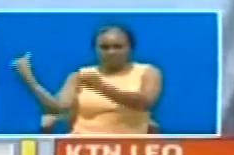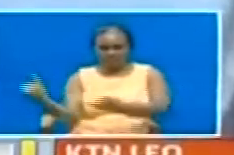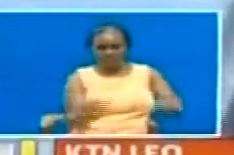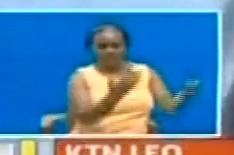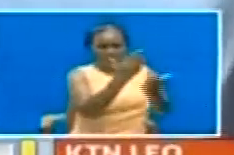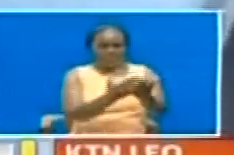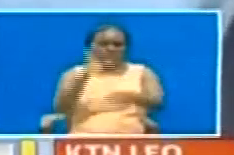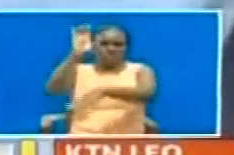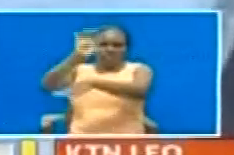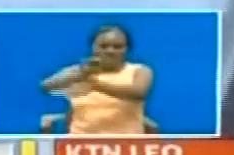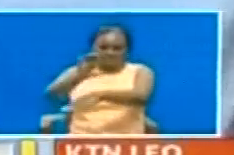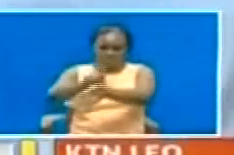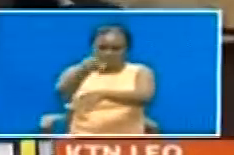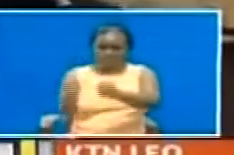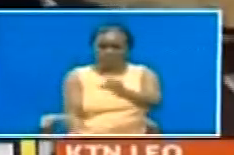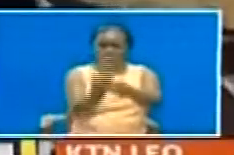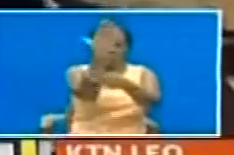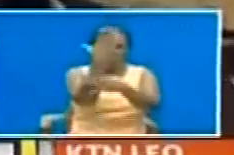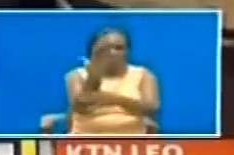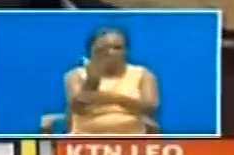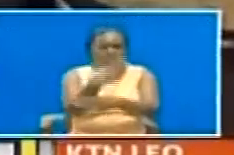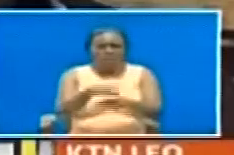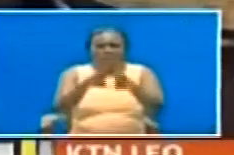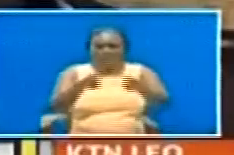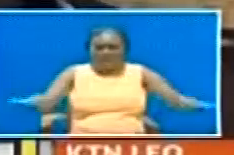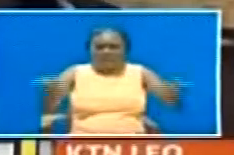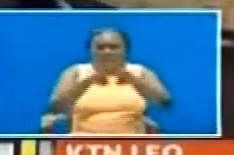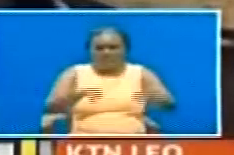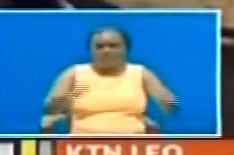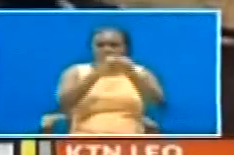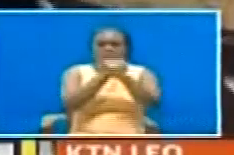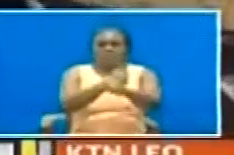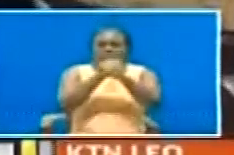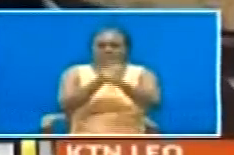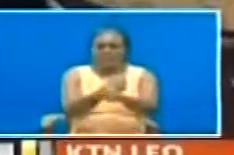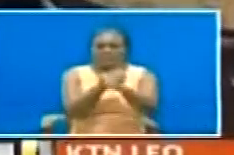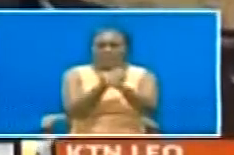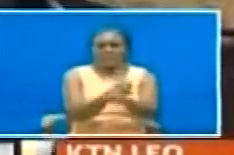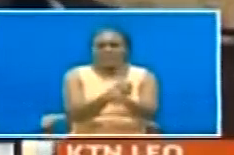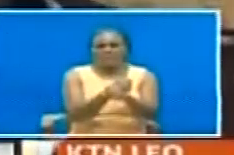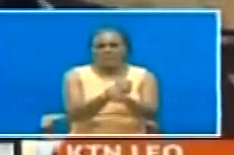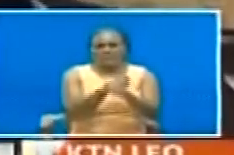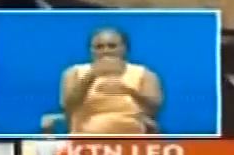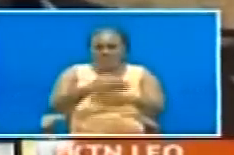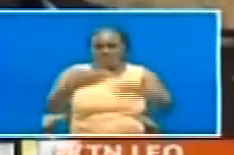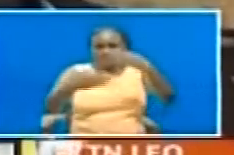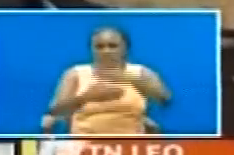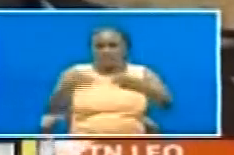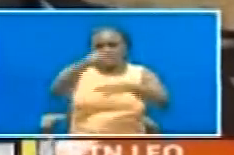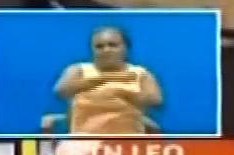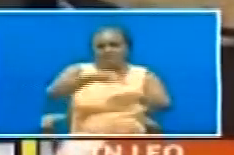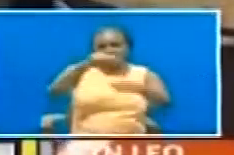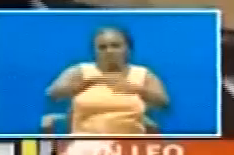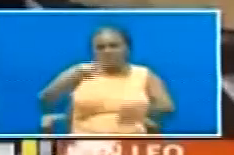baadhi ya makanisa aliyoanzisha. Mashamba yetu tuyalime, tujenge